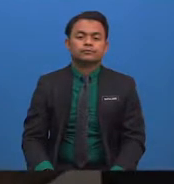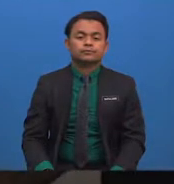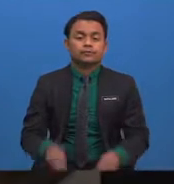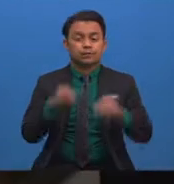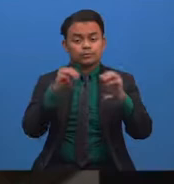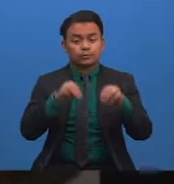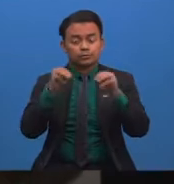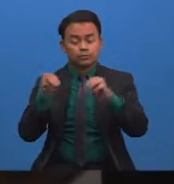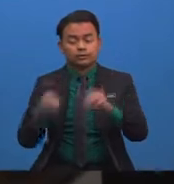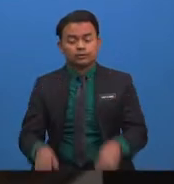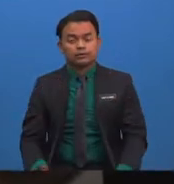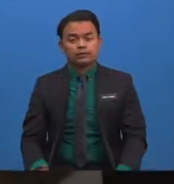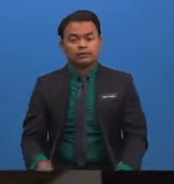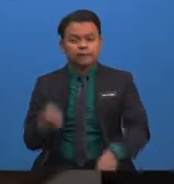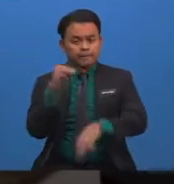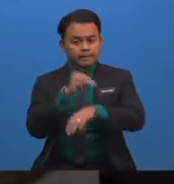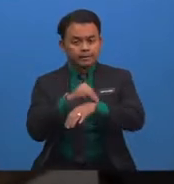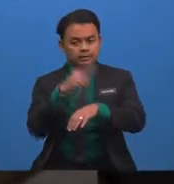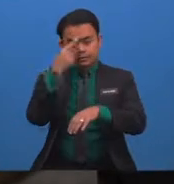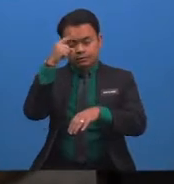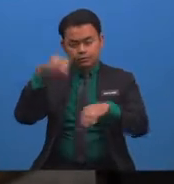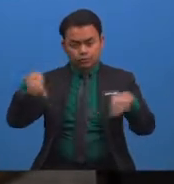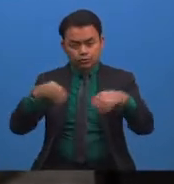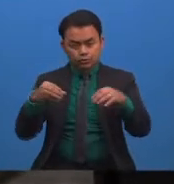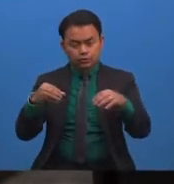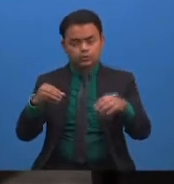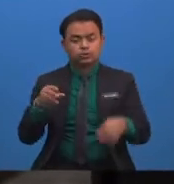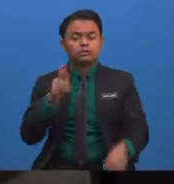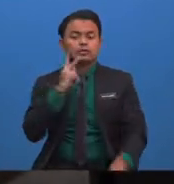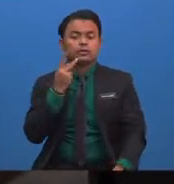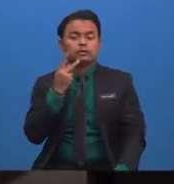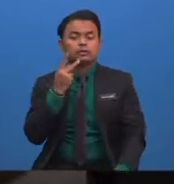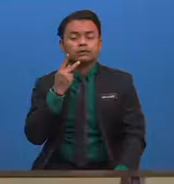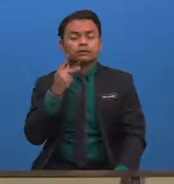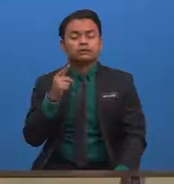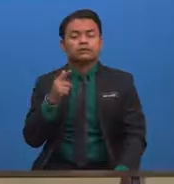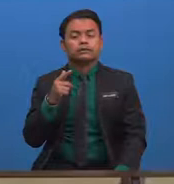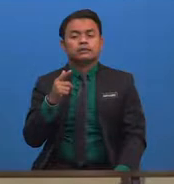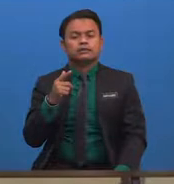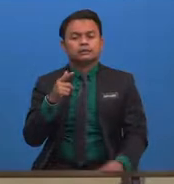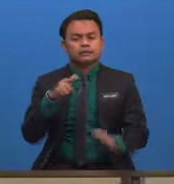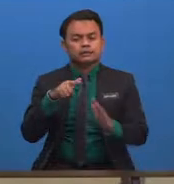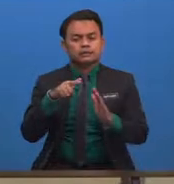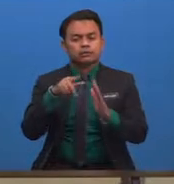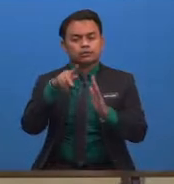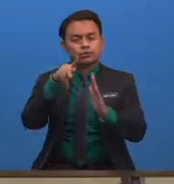Murid-murid, tempoh mencelur kangkung adalah lebih singkat berbanding kacang panjang. Ini adalah